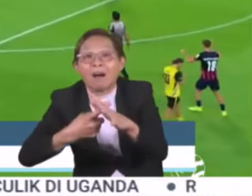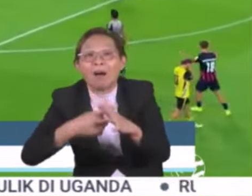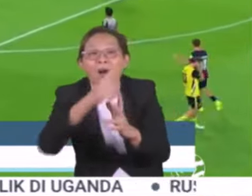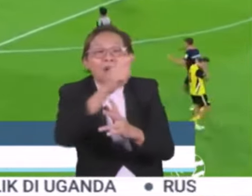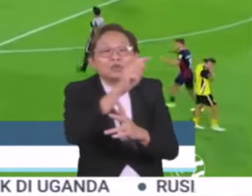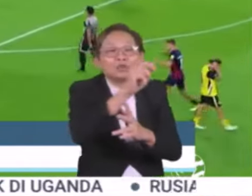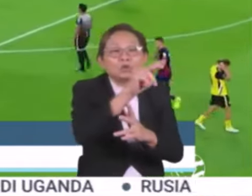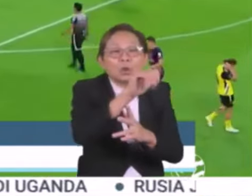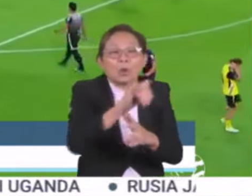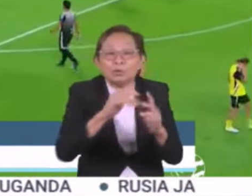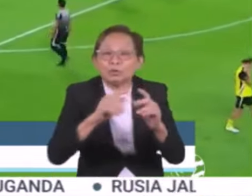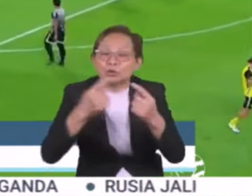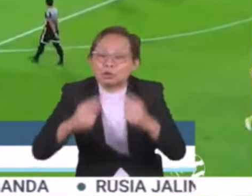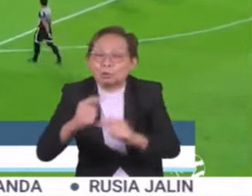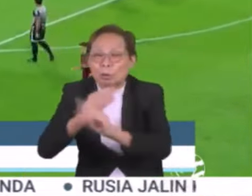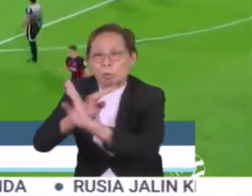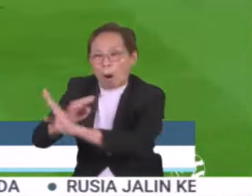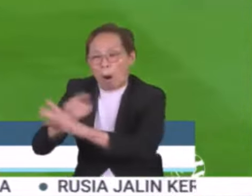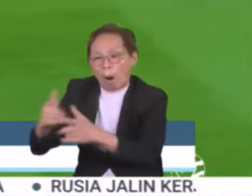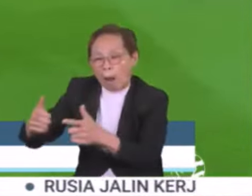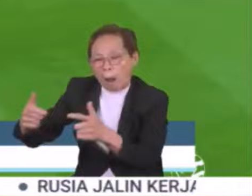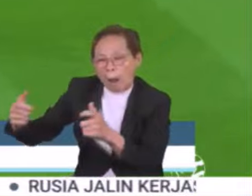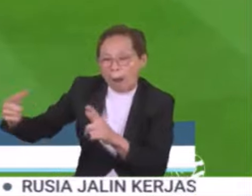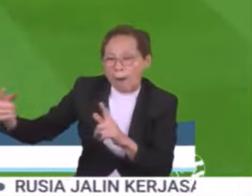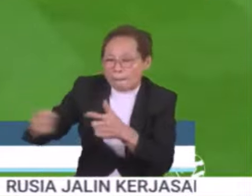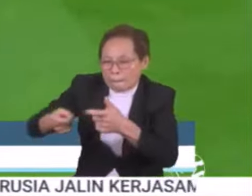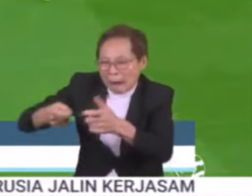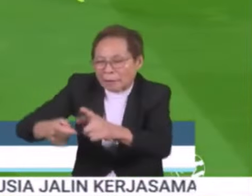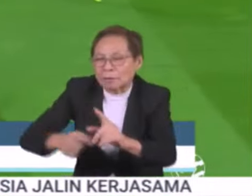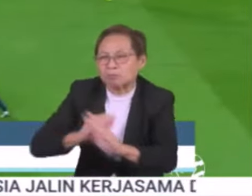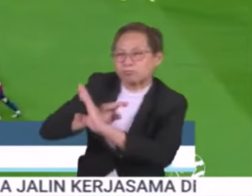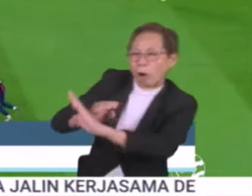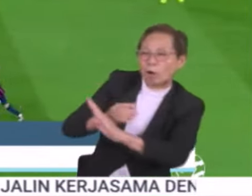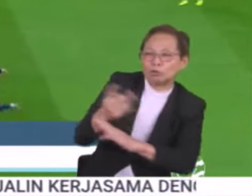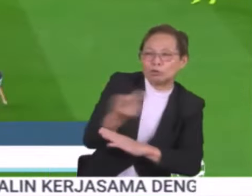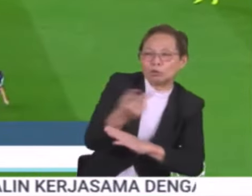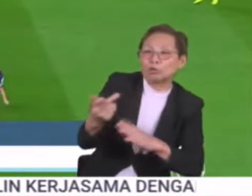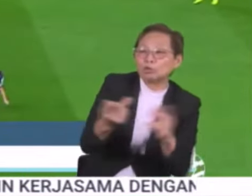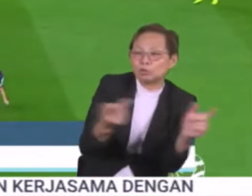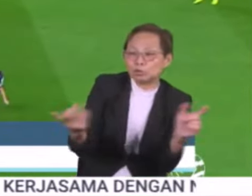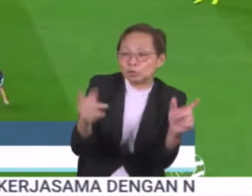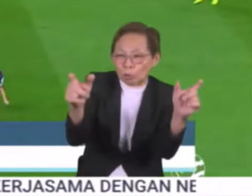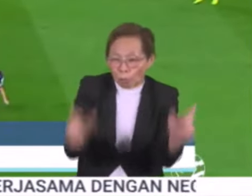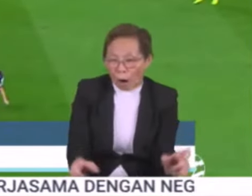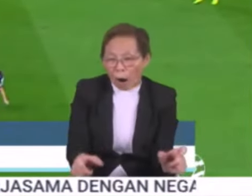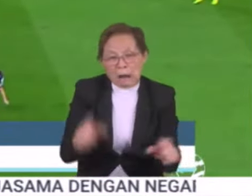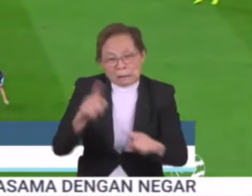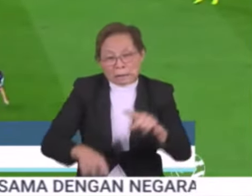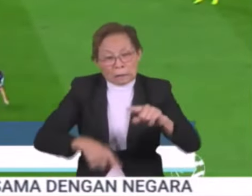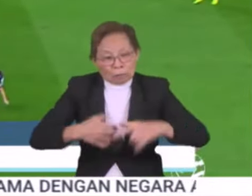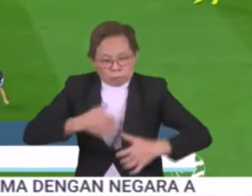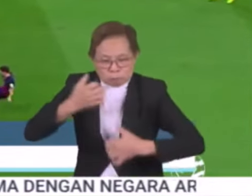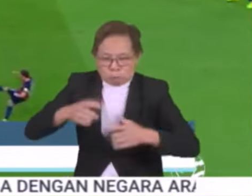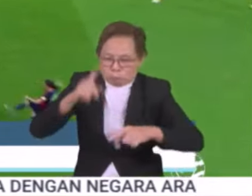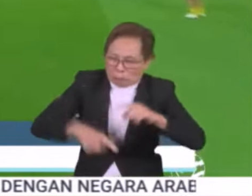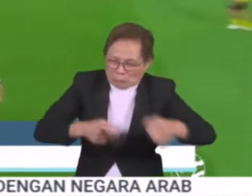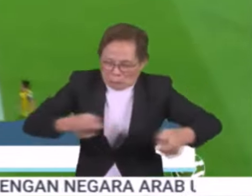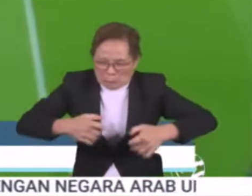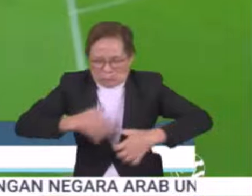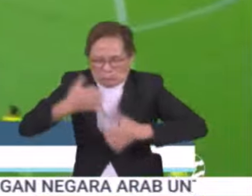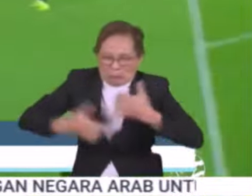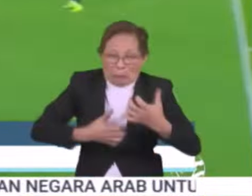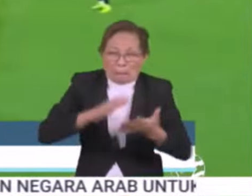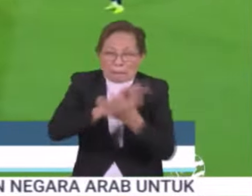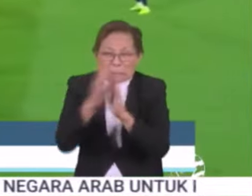Tommy Mawad cuba menghalang larian Arif Aiman sebelum kedua-dua pemain gagal mengawal emosi hingga keadaan menjadi tegang.